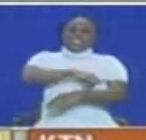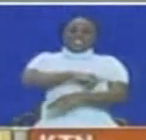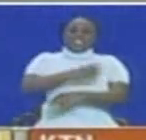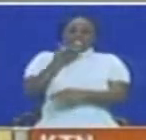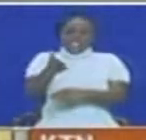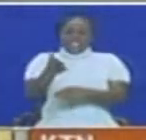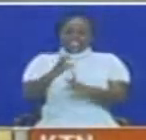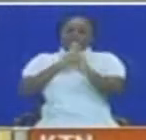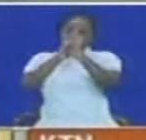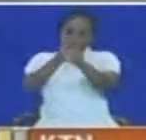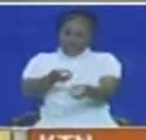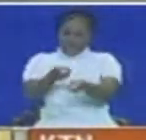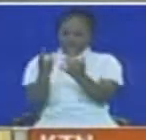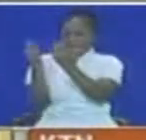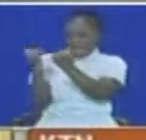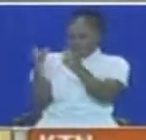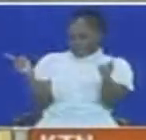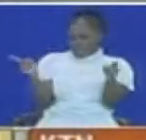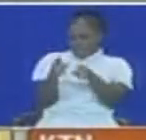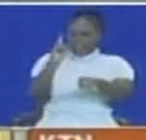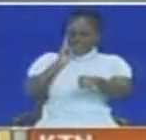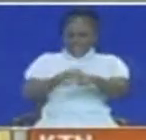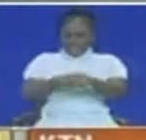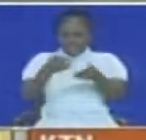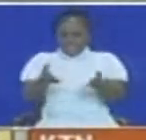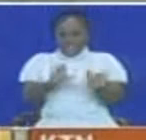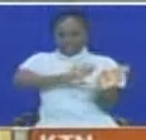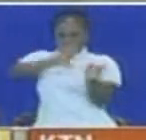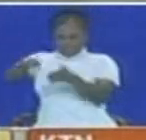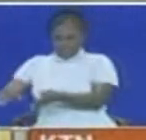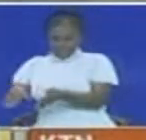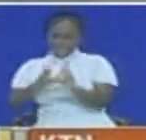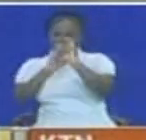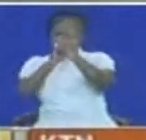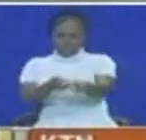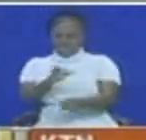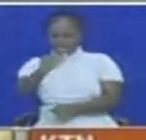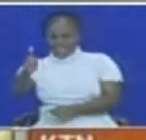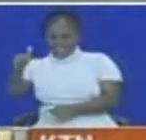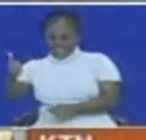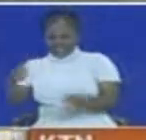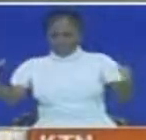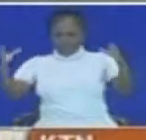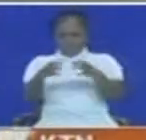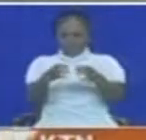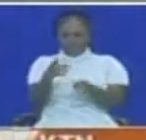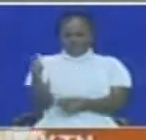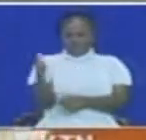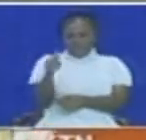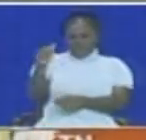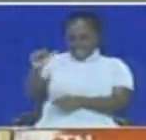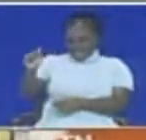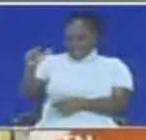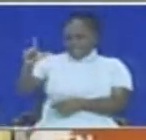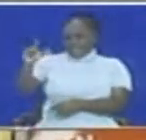ambayo itakujia kwenye muda usokuwa mrefu. Lakini tukiendelea na taarifa nyingine, mtazamaji, chama cha wanasheria nchini LSK